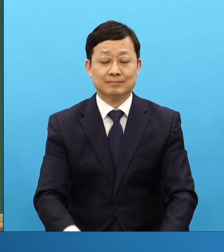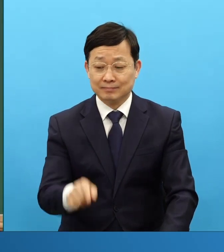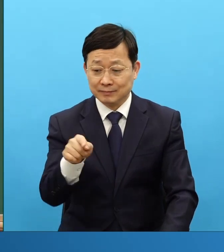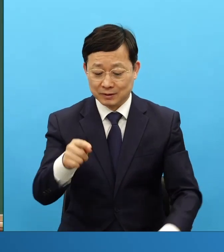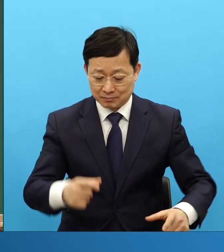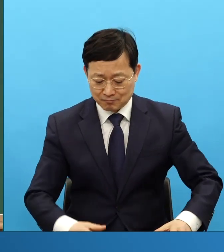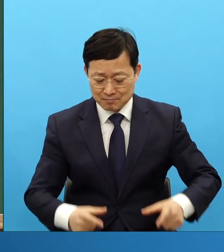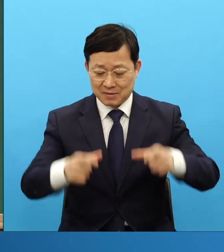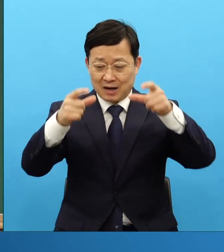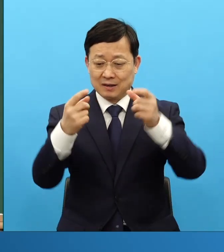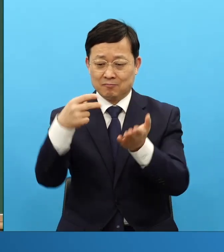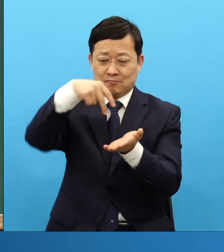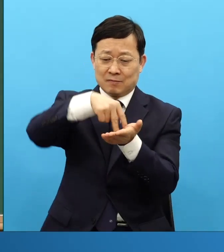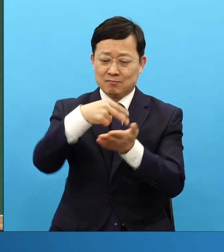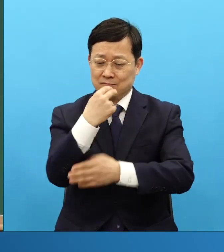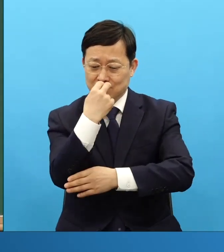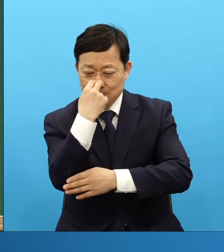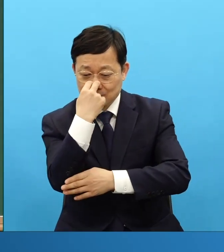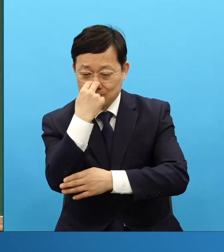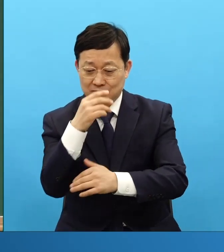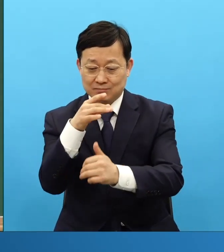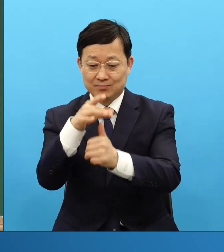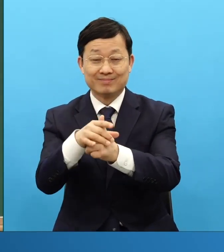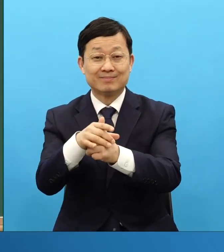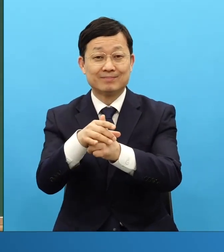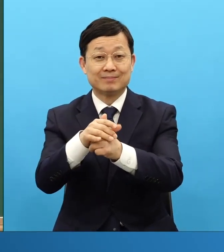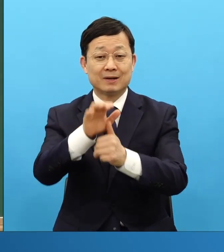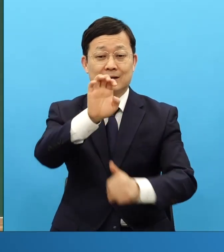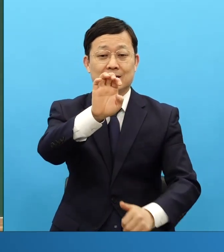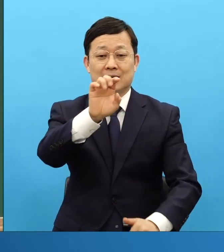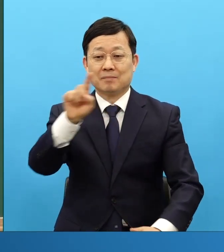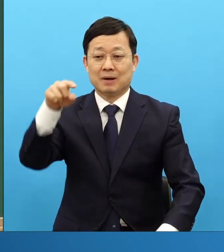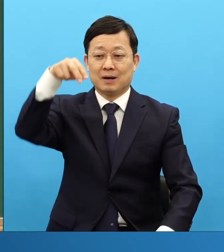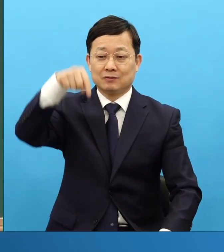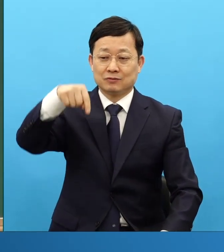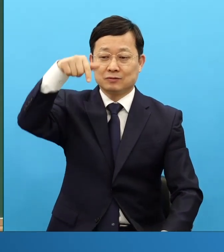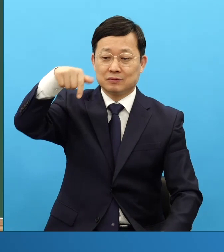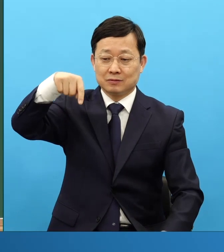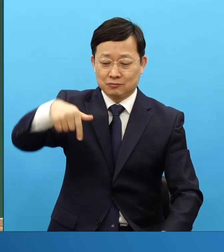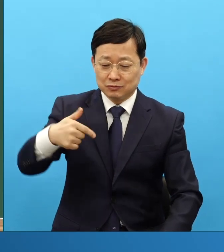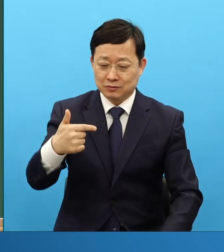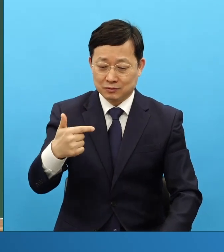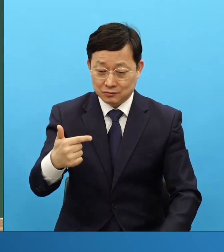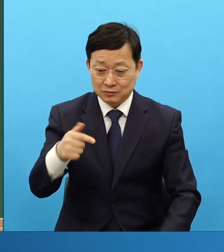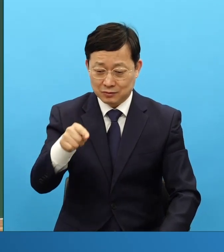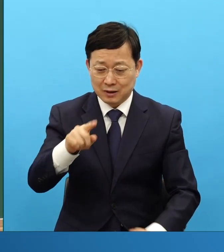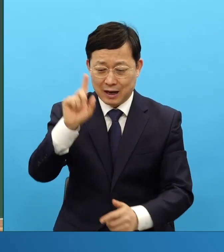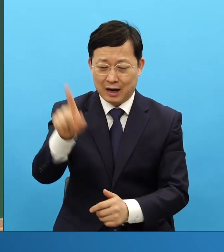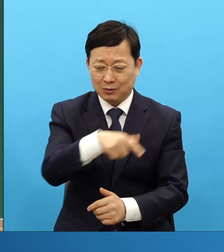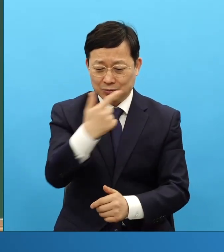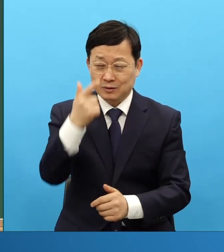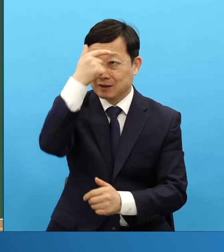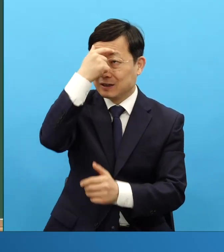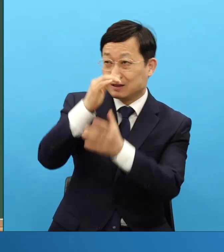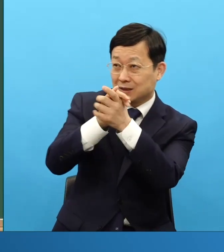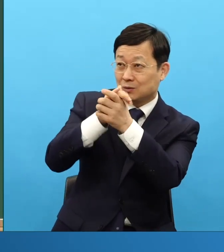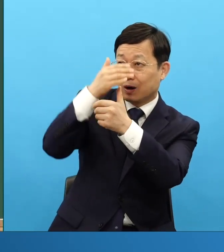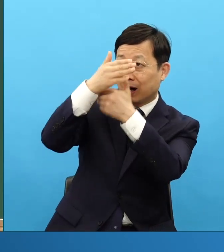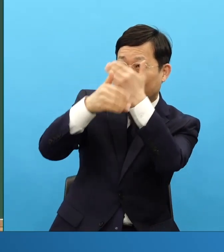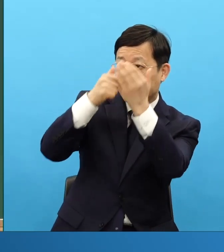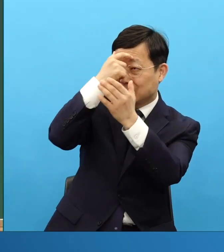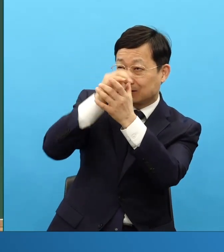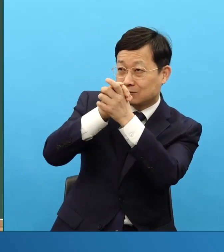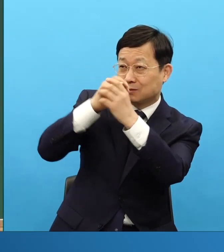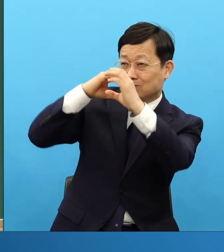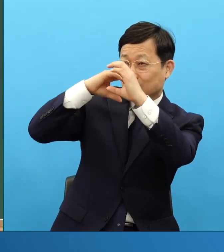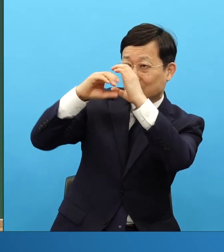지키는 파수꾼이죠. And a watchman is the one who guards the partisan. 종일 종냐 여호와로 쉬지 못하게 해라. And give the Lord no rest all day and